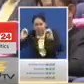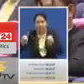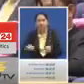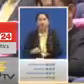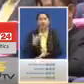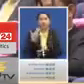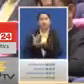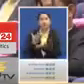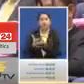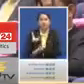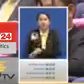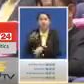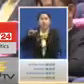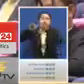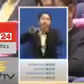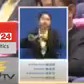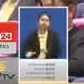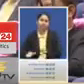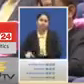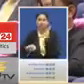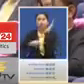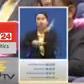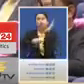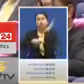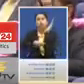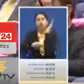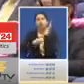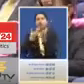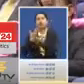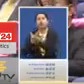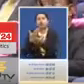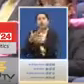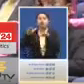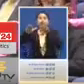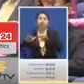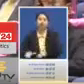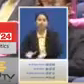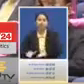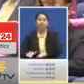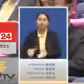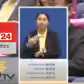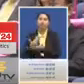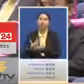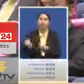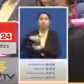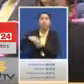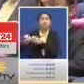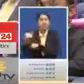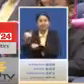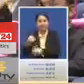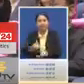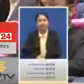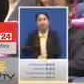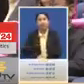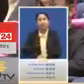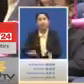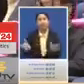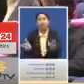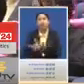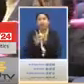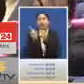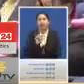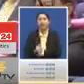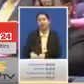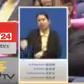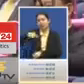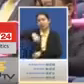ตกสวนยางชาวยางยังราคาไม่ดีนี่ในที่สุดคนเหล่านั้นจนเห